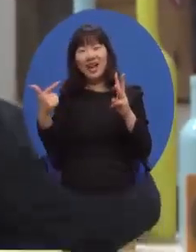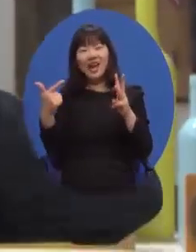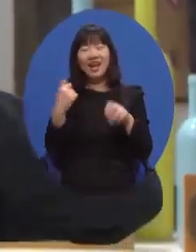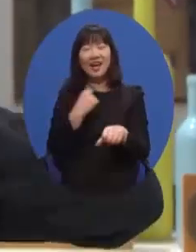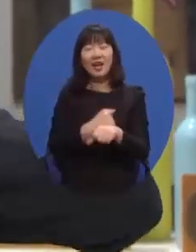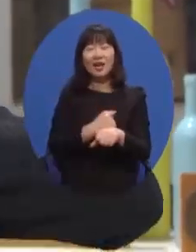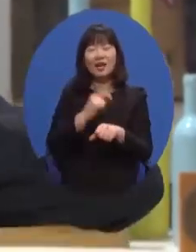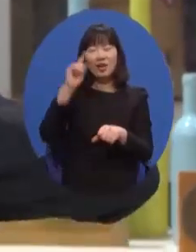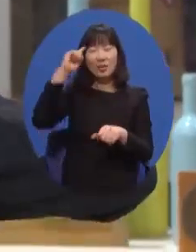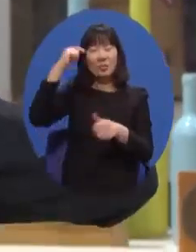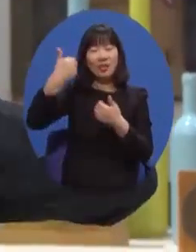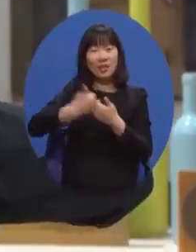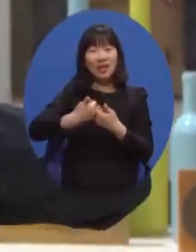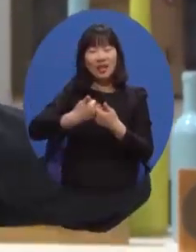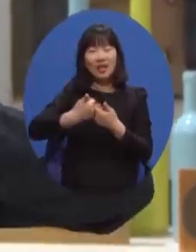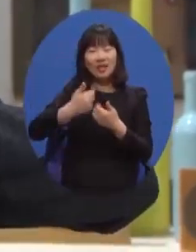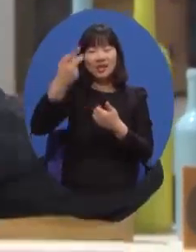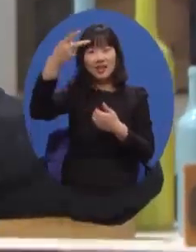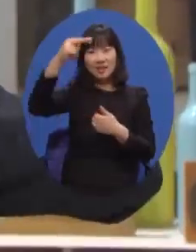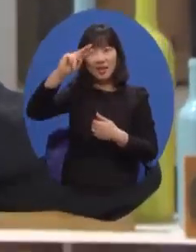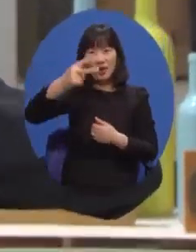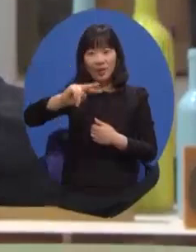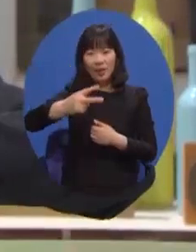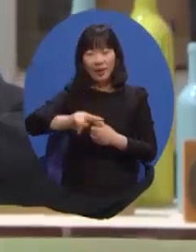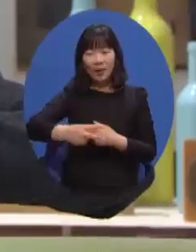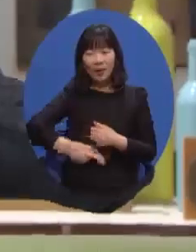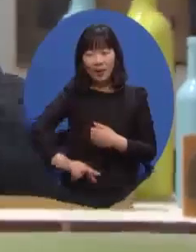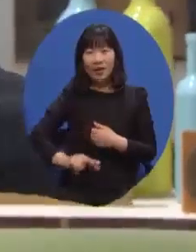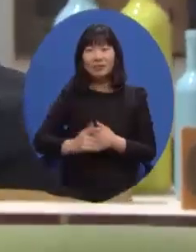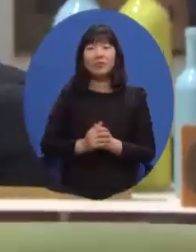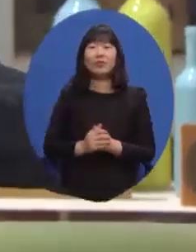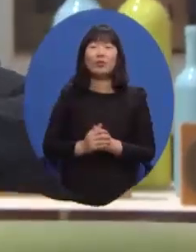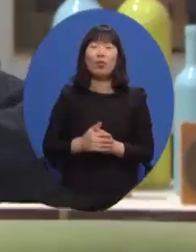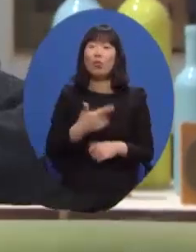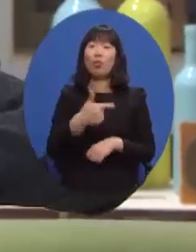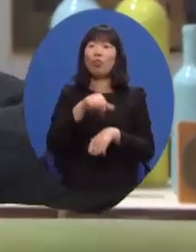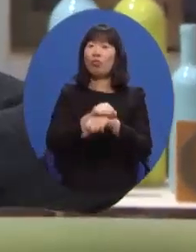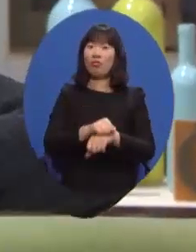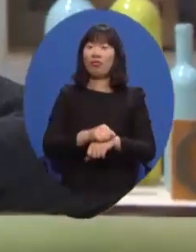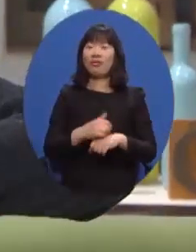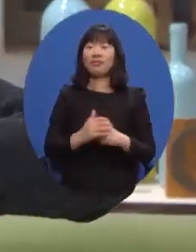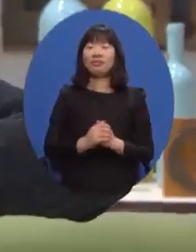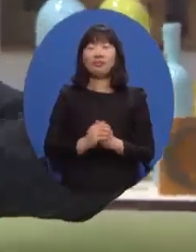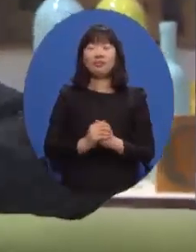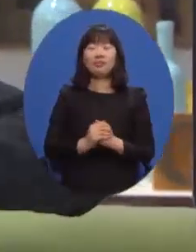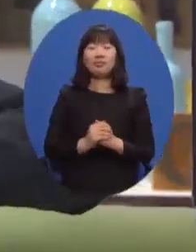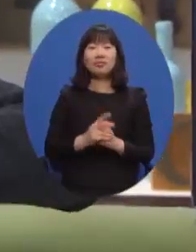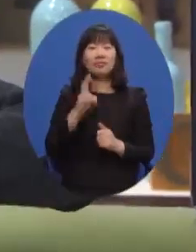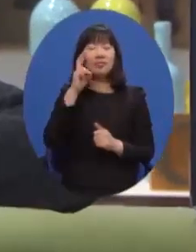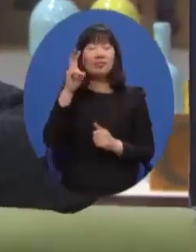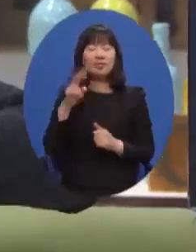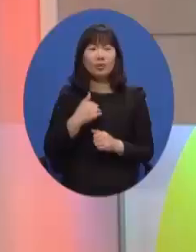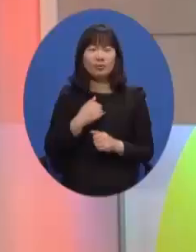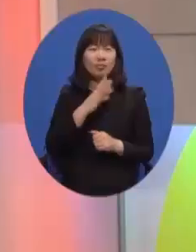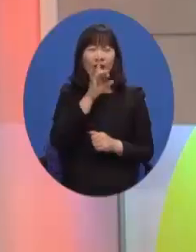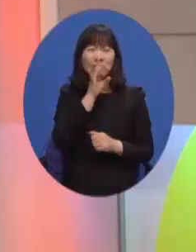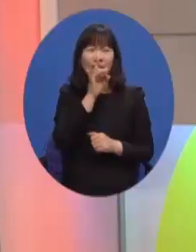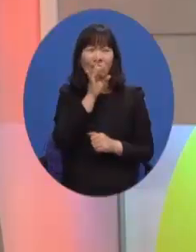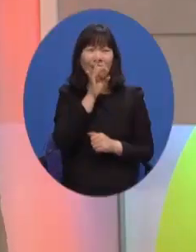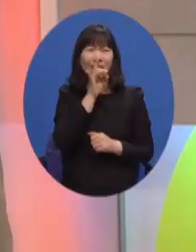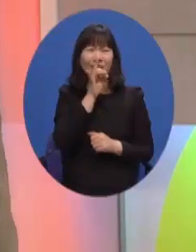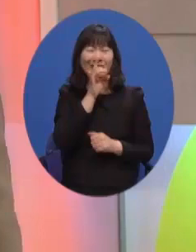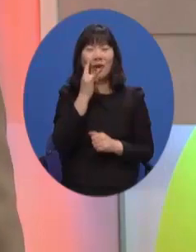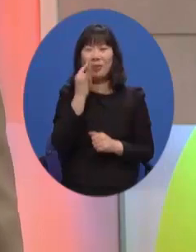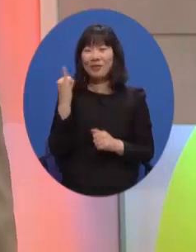그 다음에 거꾸로. 거꾸로 다시 거꾸로. 내려오시는 거예요. 네. 네. 오, 꽤 잘하시죠? 네. 네. 이거 혹시 지금, 오, 나 안 돼. 뭐 이러신 분 많이